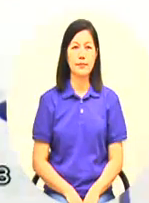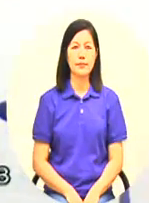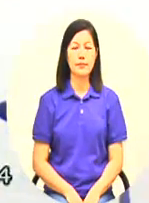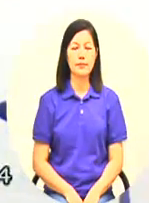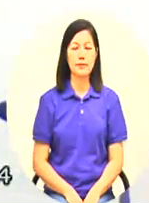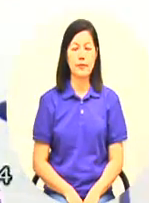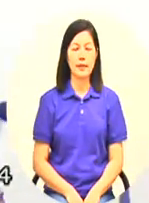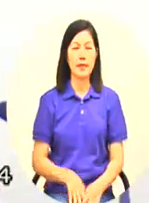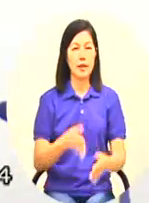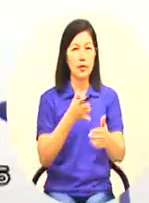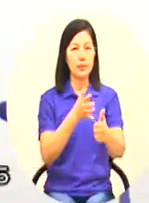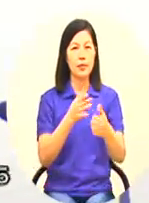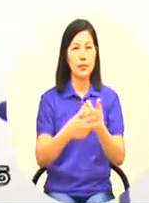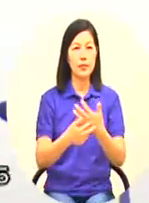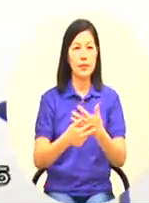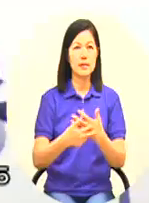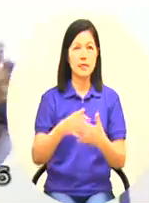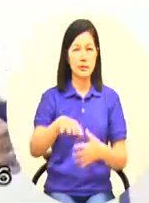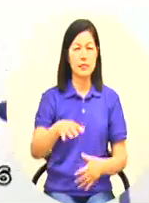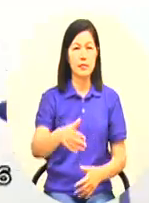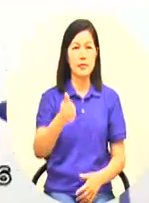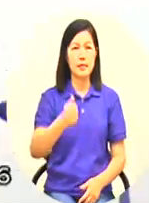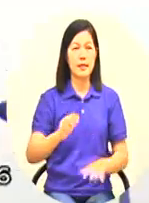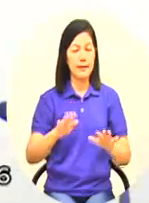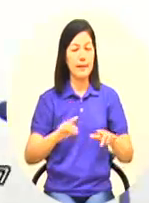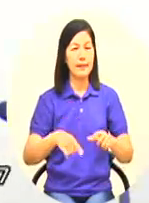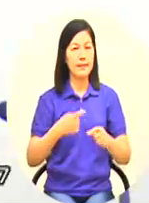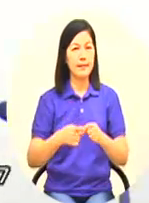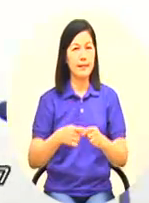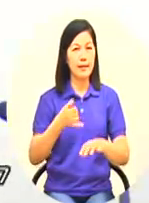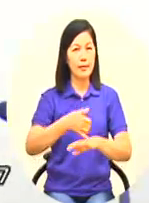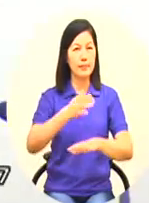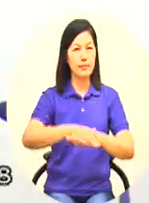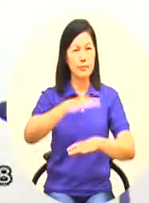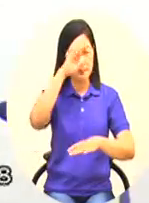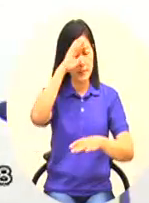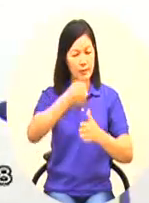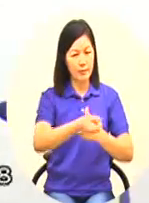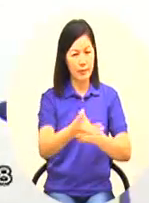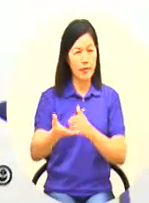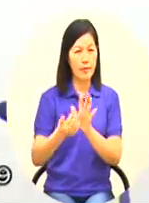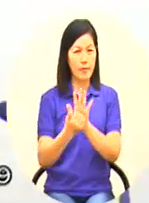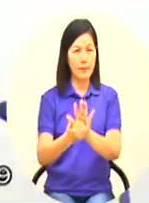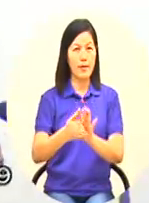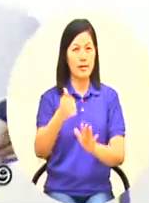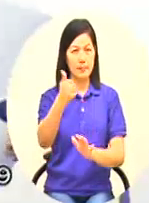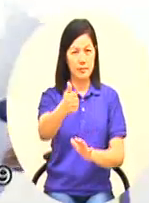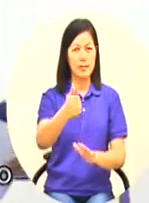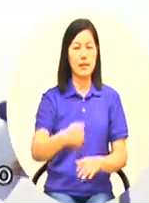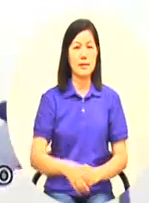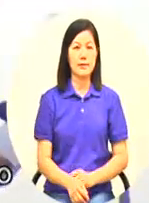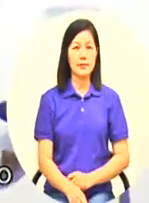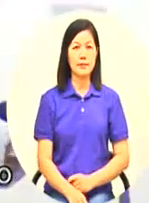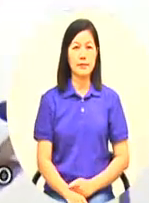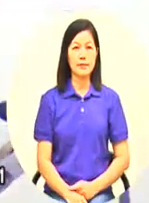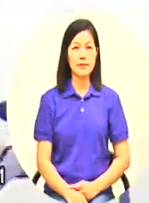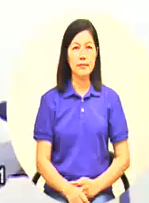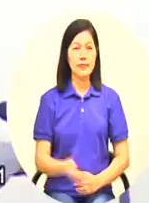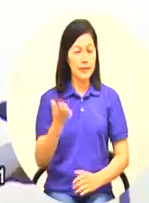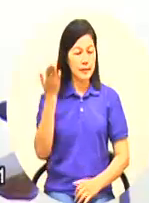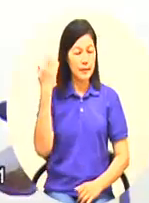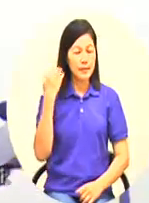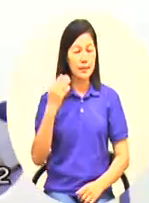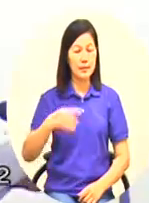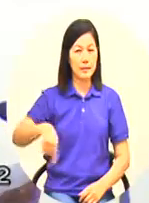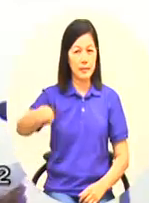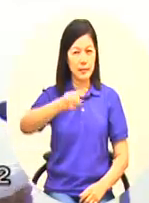局的局长。最近这今年来，我们的登革热防疫也做得很好哈。那因为前阵子大家总动员